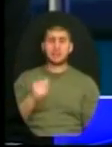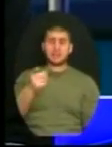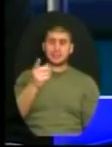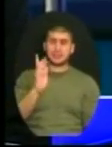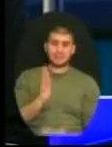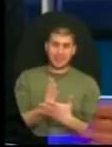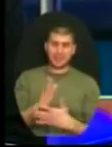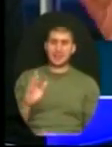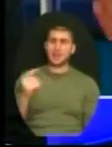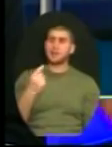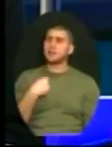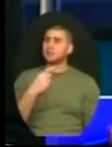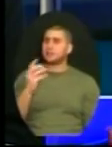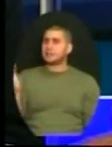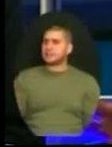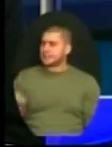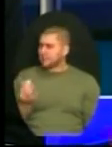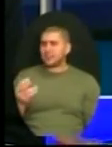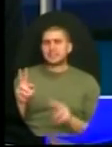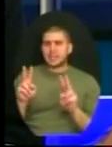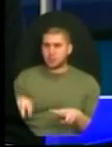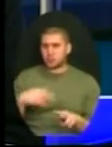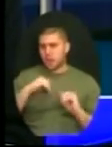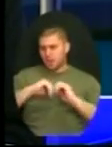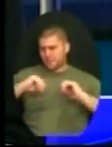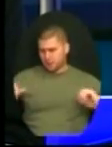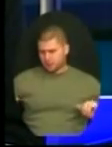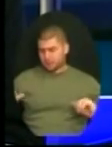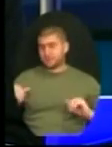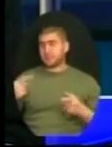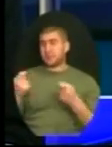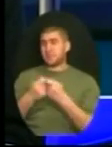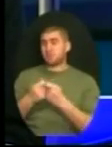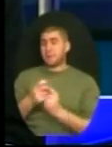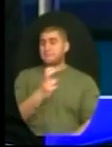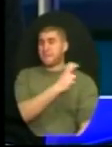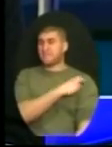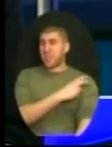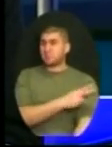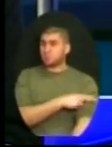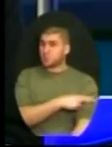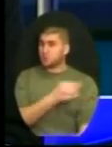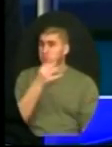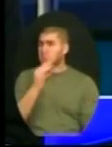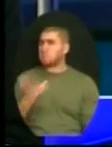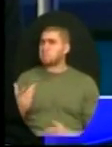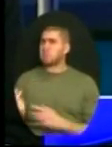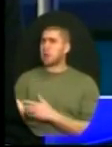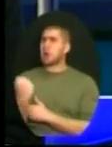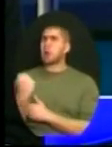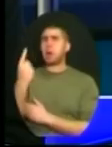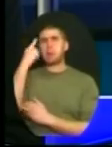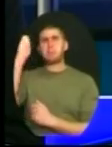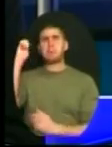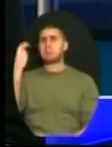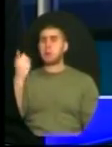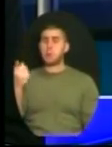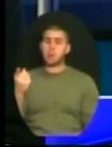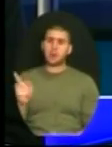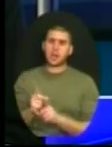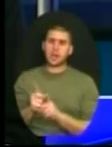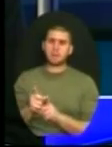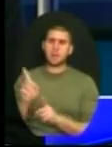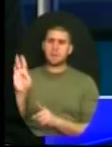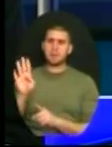לייעוץ, אילנה, אנחנו נבוא. סבבה, אז יש לנו, בוא נפריד. מבחינת המפכ"ל, מה כוח מבריק בזה? הוא שיחק לידיים